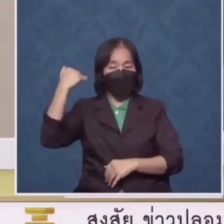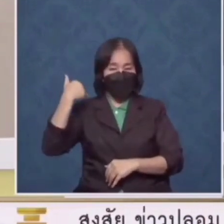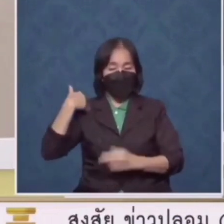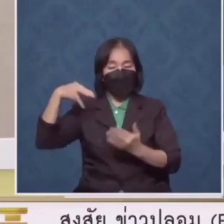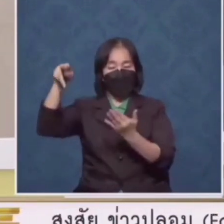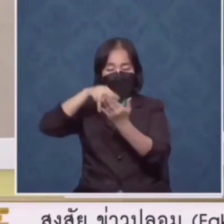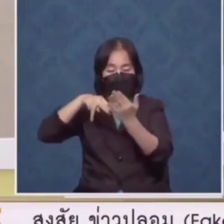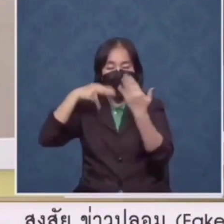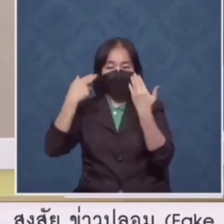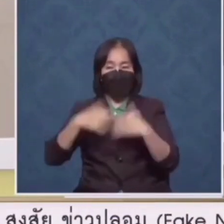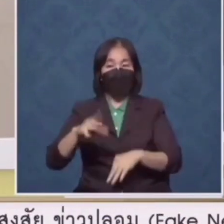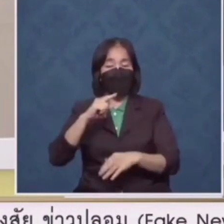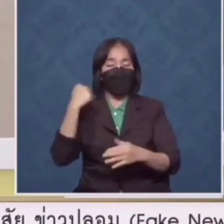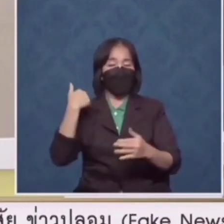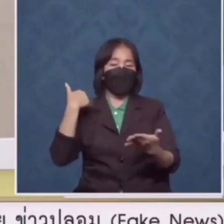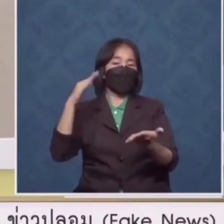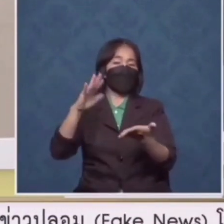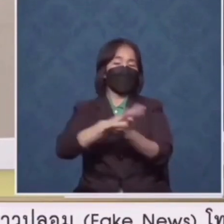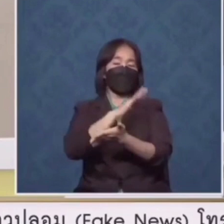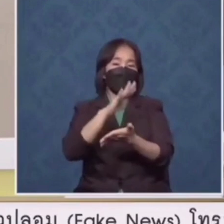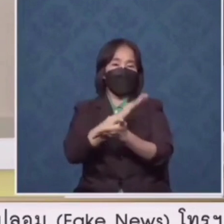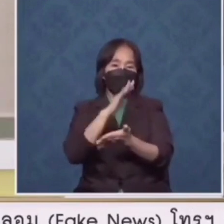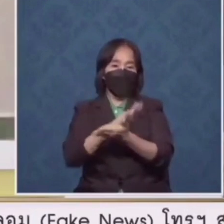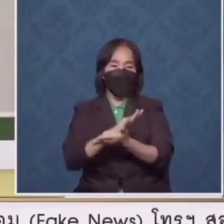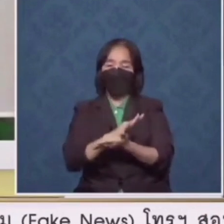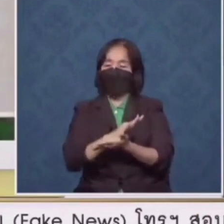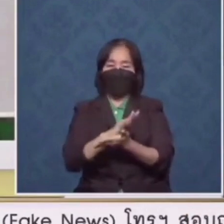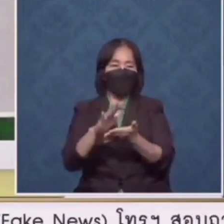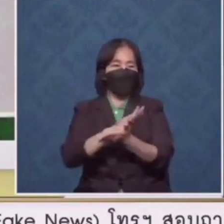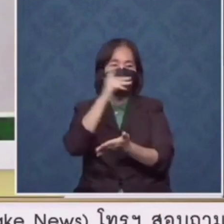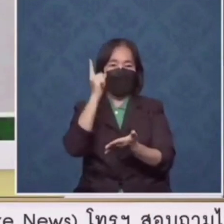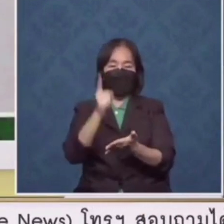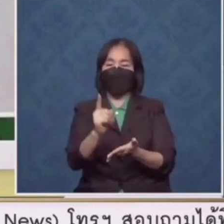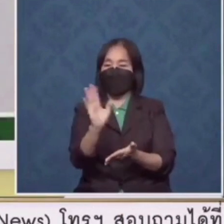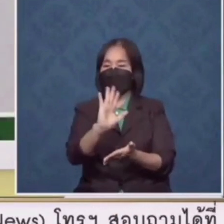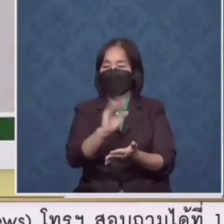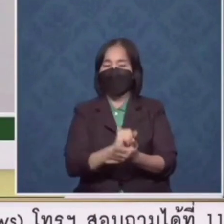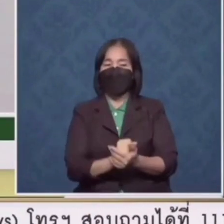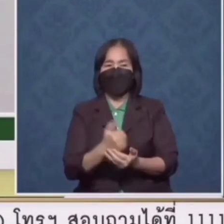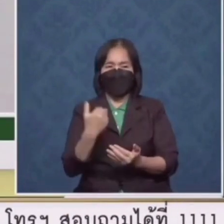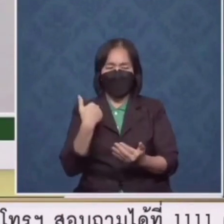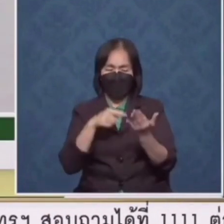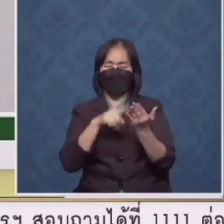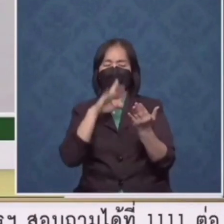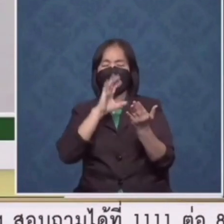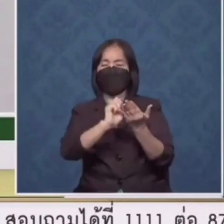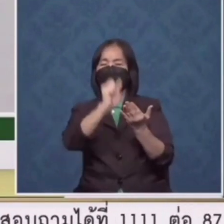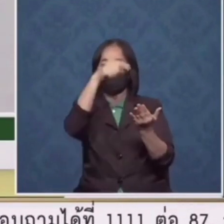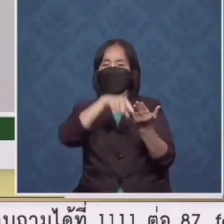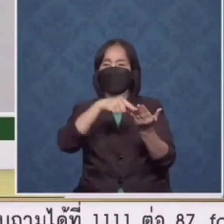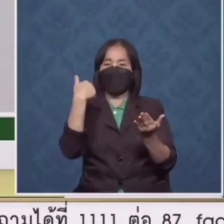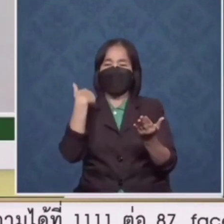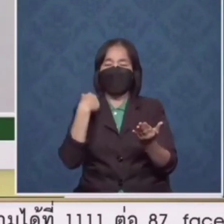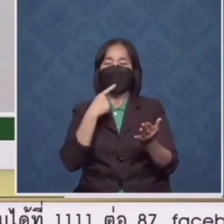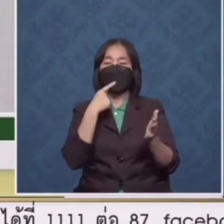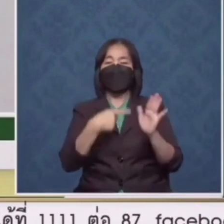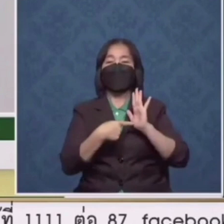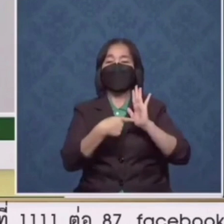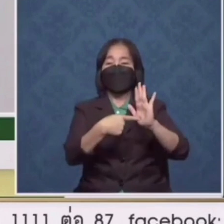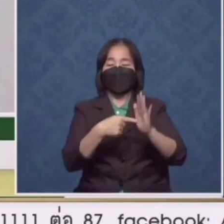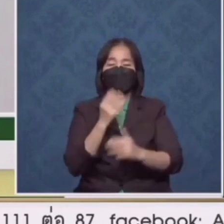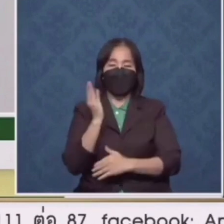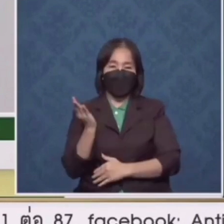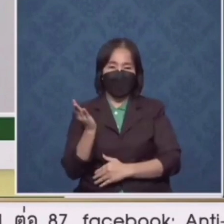พบว่ามอกสาร ไม่เป็เอกสารจริง มีจดพิรุษต่ครับขออย่าดูตามภาพ